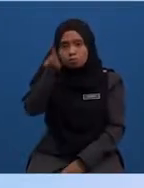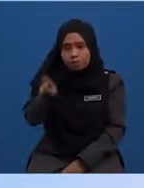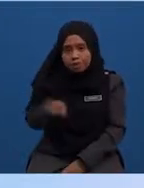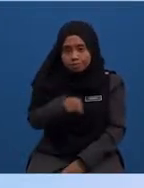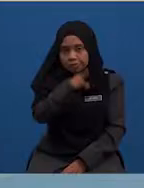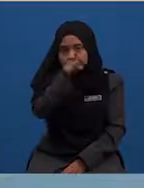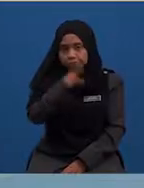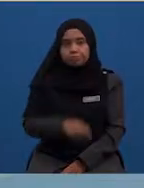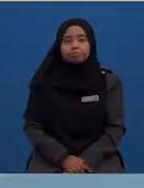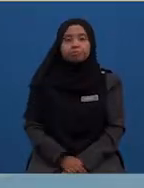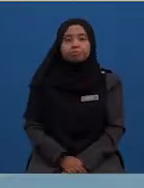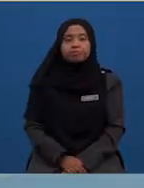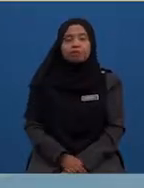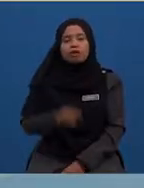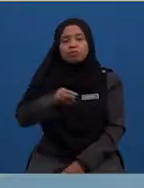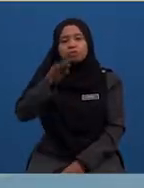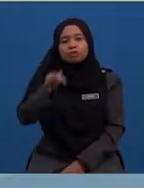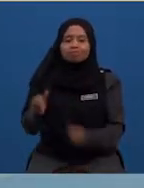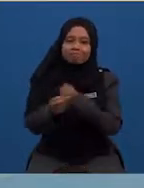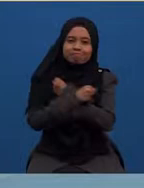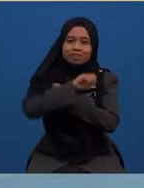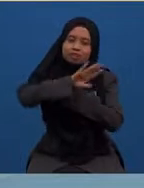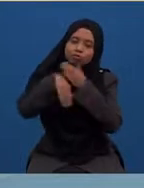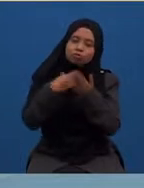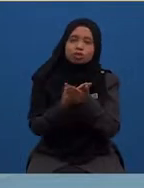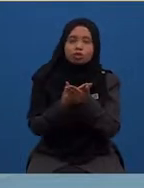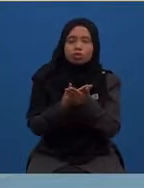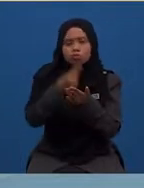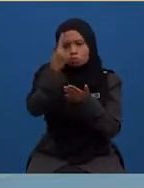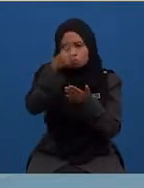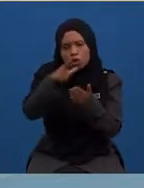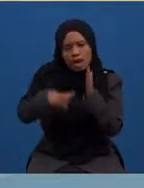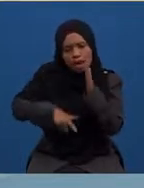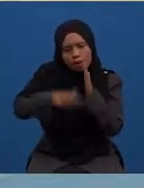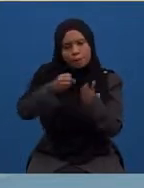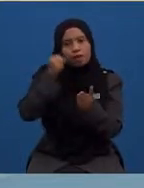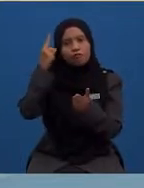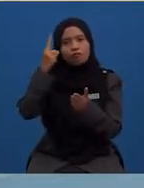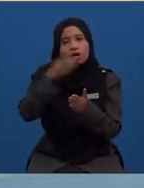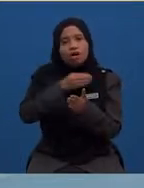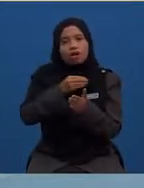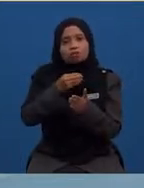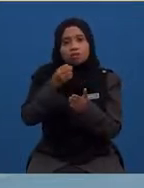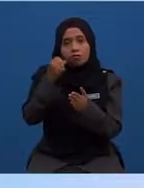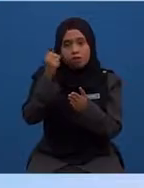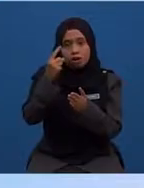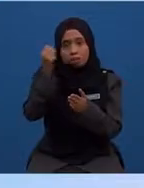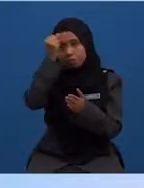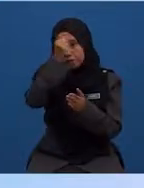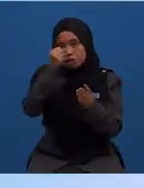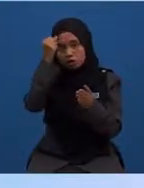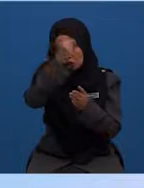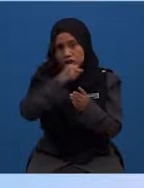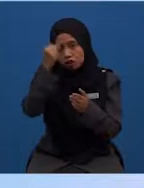bulatan. Murid-murid yang disayangi, untuk lebih memahami nama bentuk dan juga ciri-cirinya,